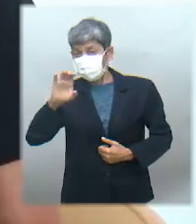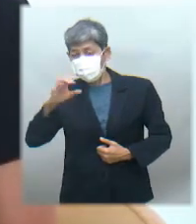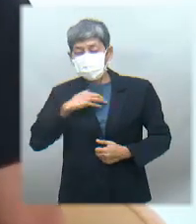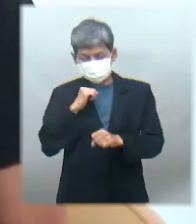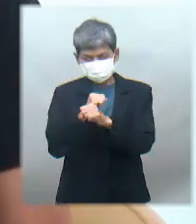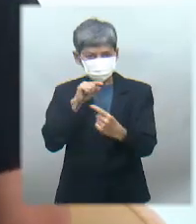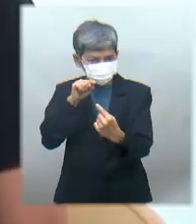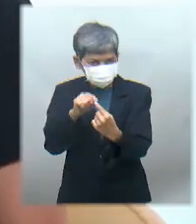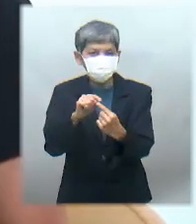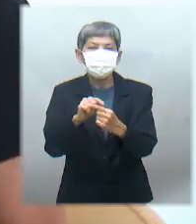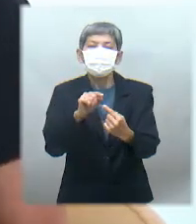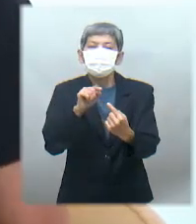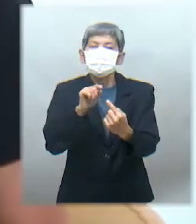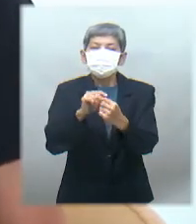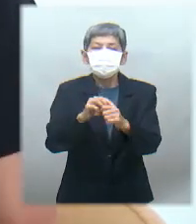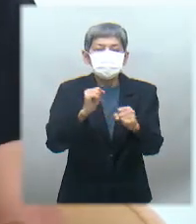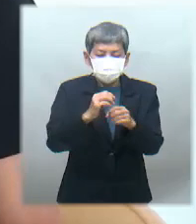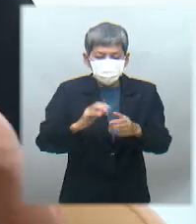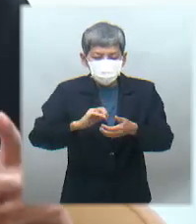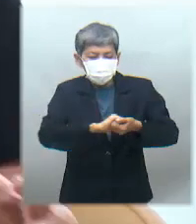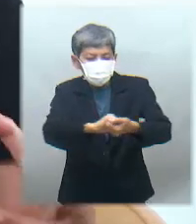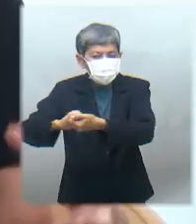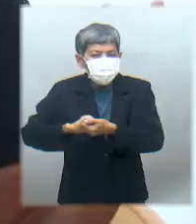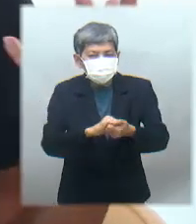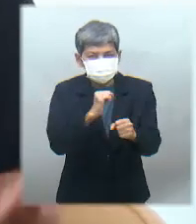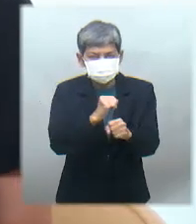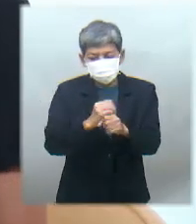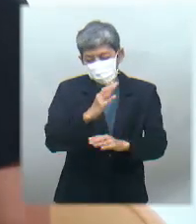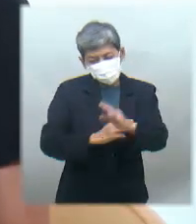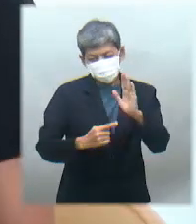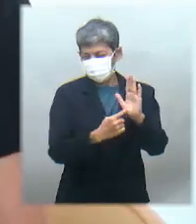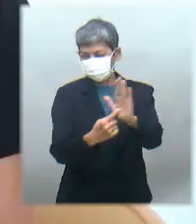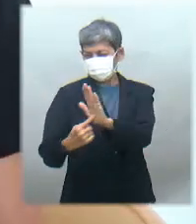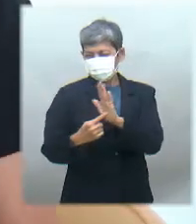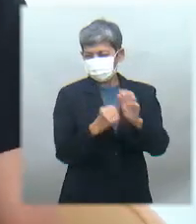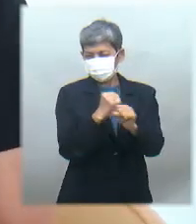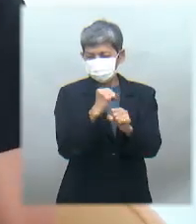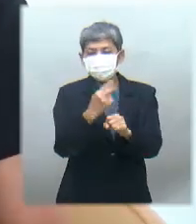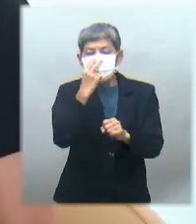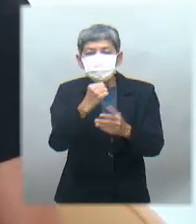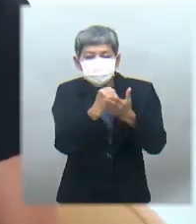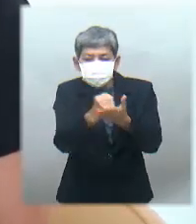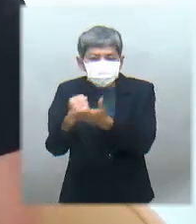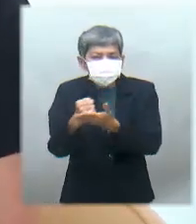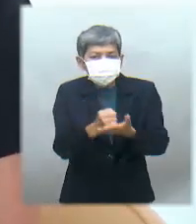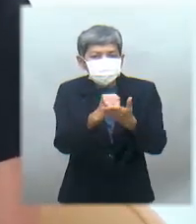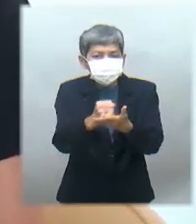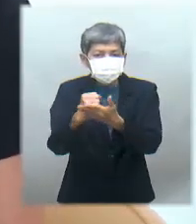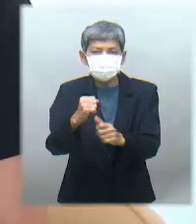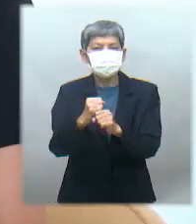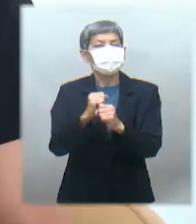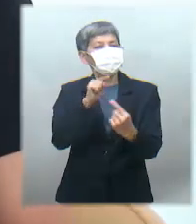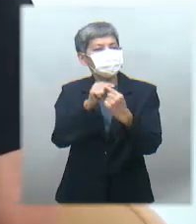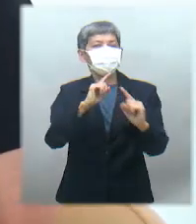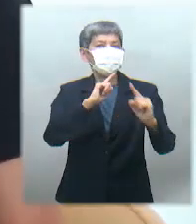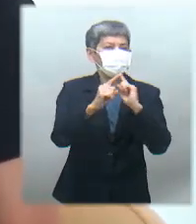กว่า FOCUS ด้ PART Business มากขึ้นเพรเราอยากให้คนผลงานที่คนพิการทำได้มาช่วยเหมอนแก้ปัญหาในทางธุรฮ